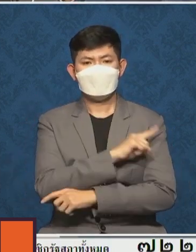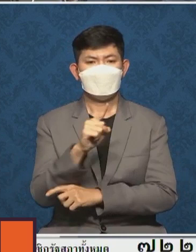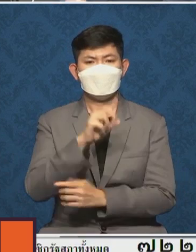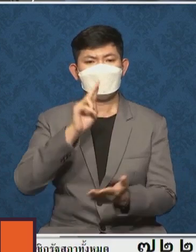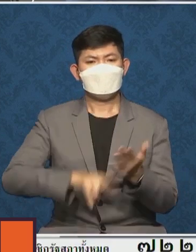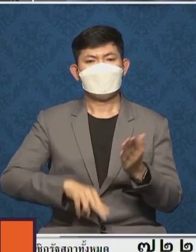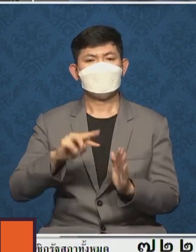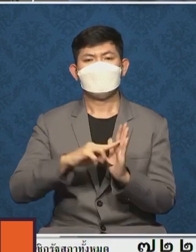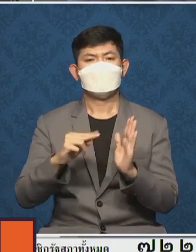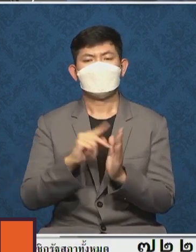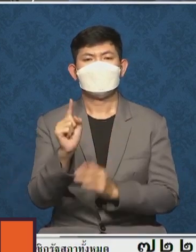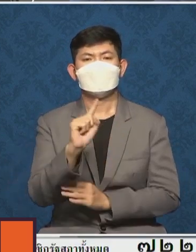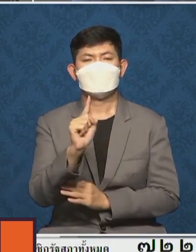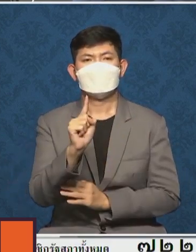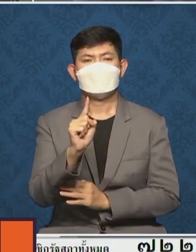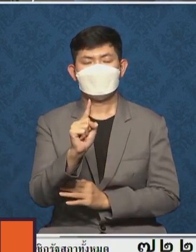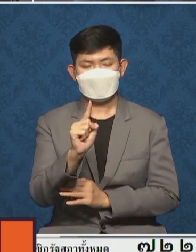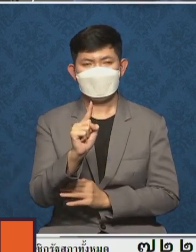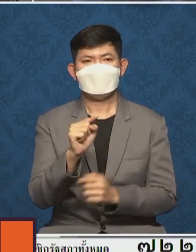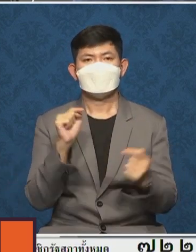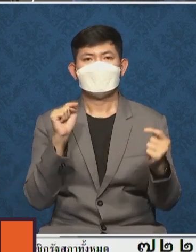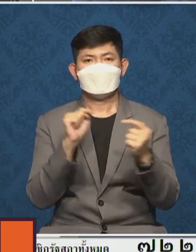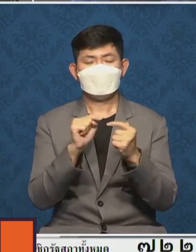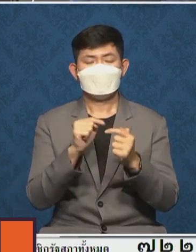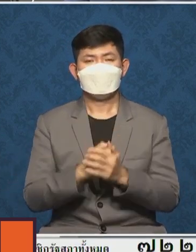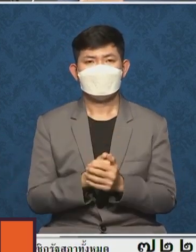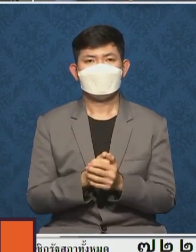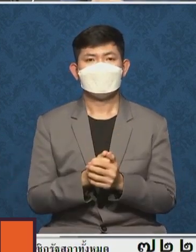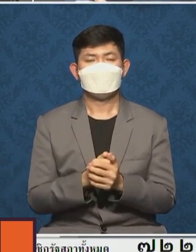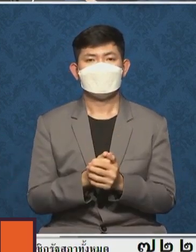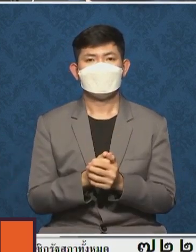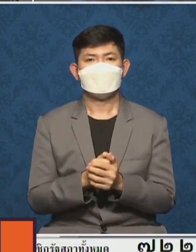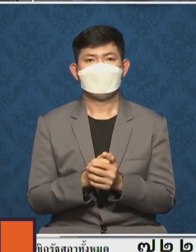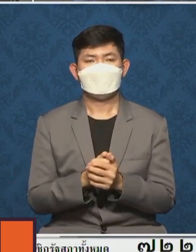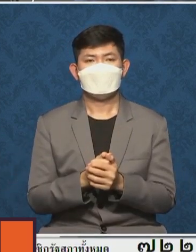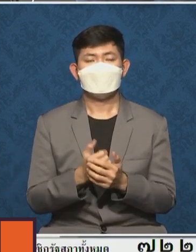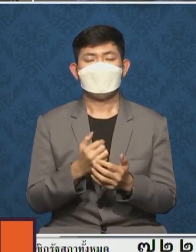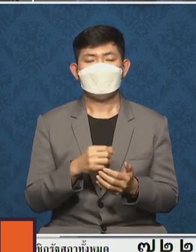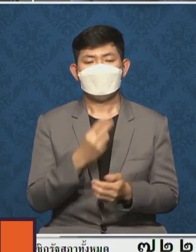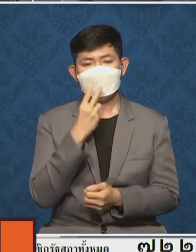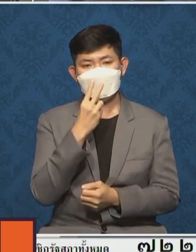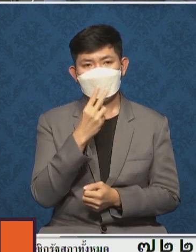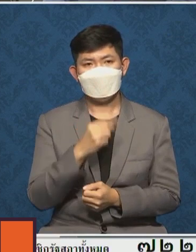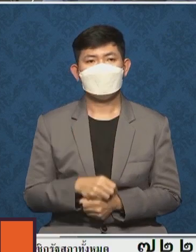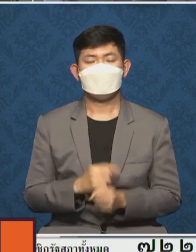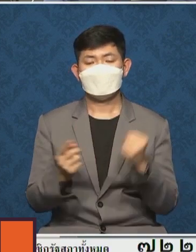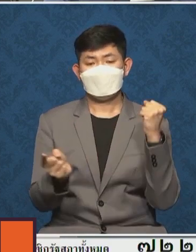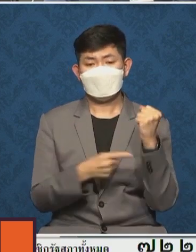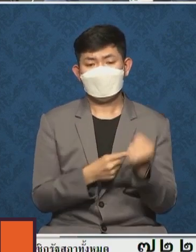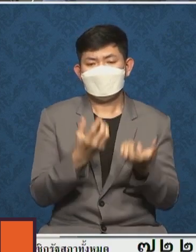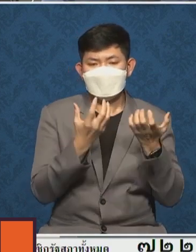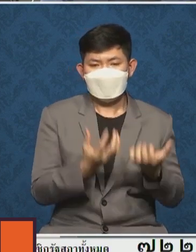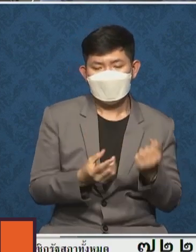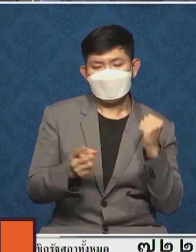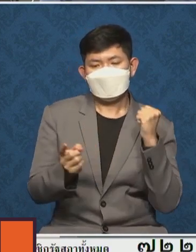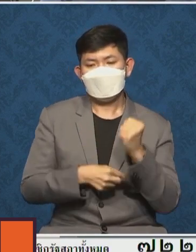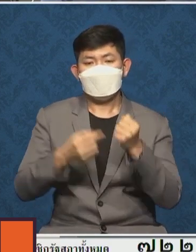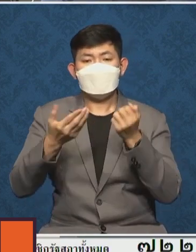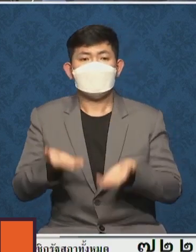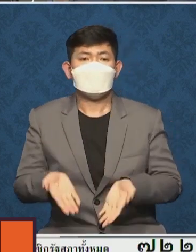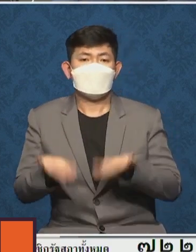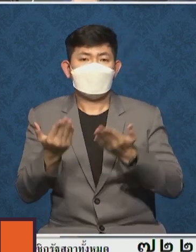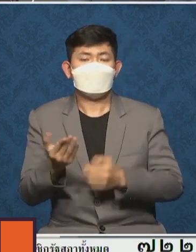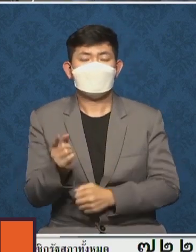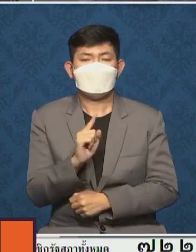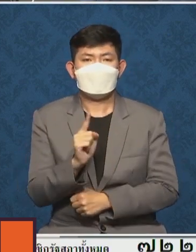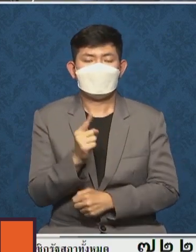จำนวนวันปรับเป็นตัวแปรที่ใช้กำกับหรือบ่งชี้ถึงความหนักเบาหรือระดับความรุนแรงของฐานความผิดนั้นๆครับส่ว